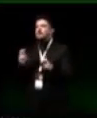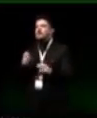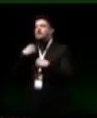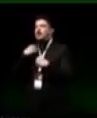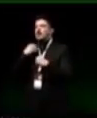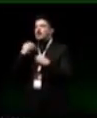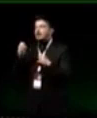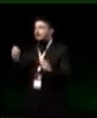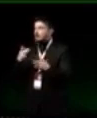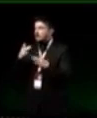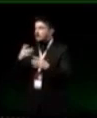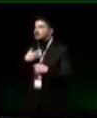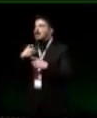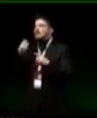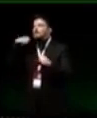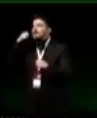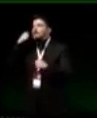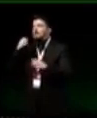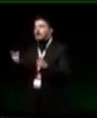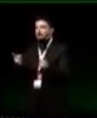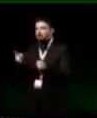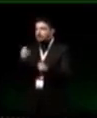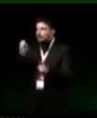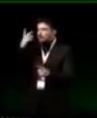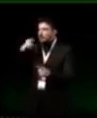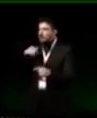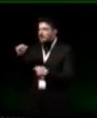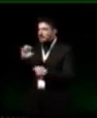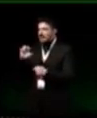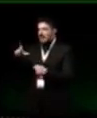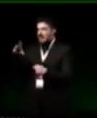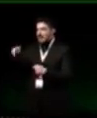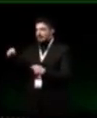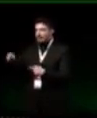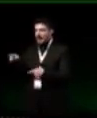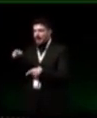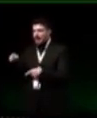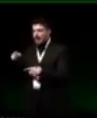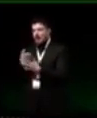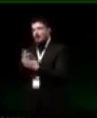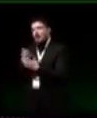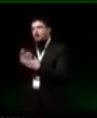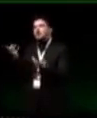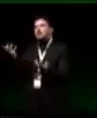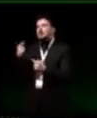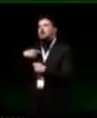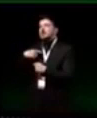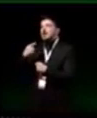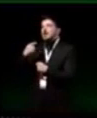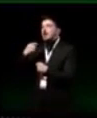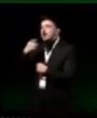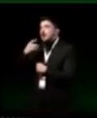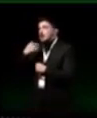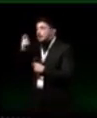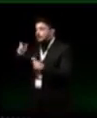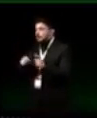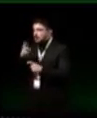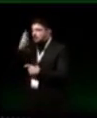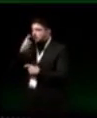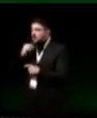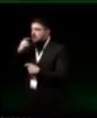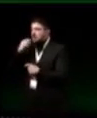appena uscito il film Selma, in cui si raccontava come alle persone di colore era negato il diritto di